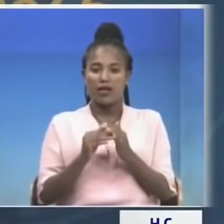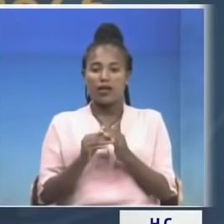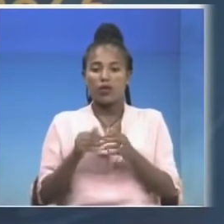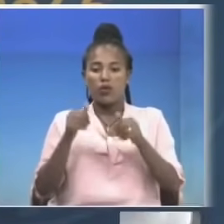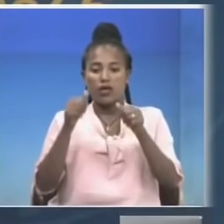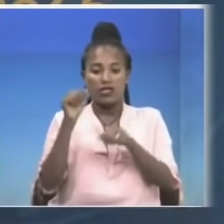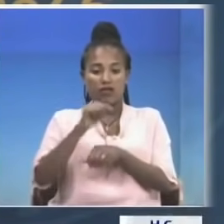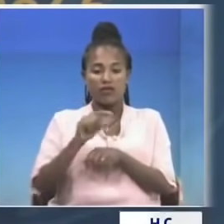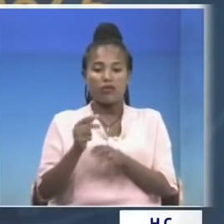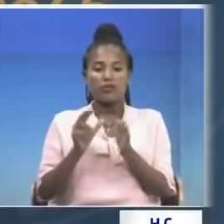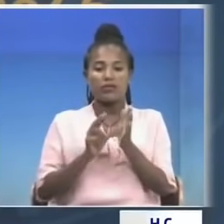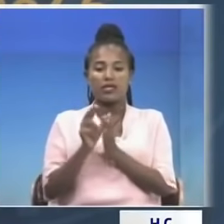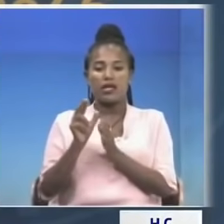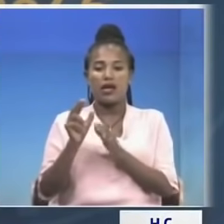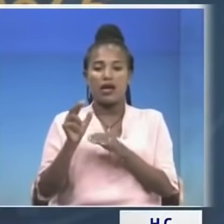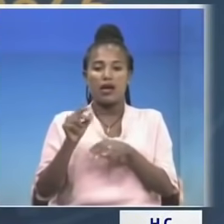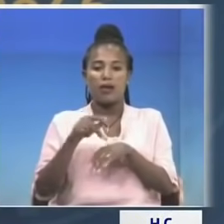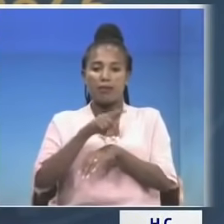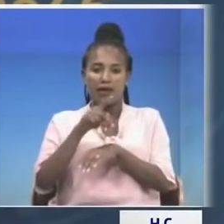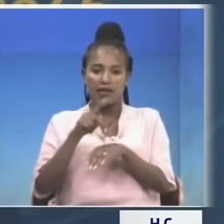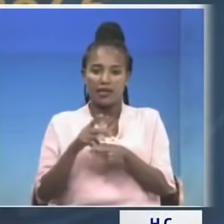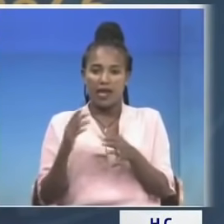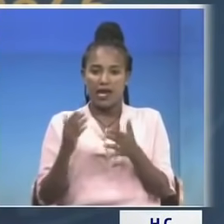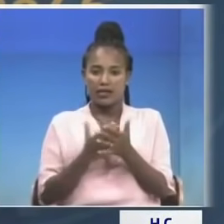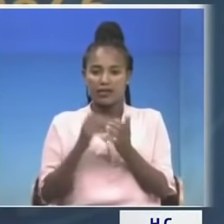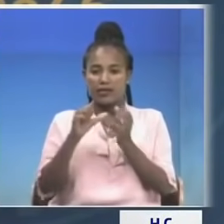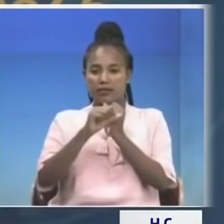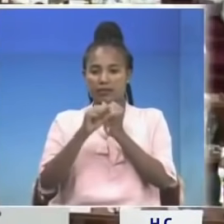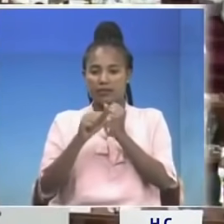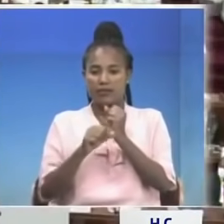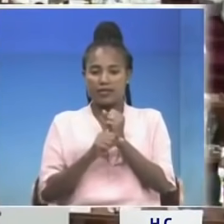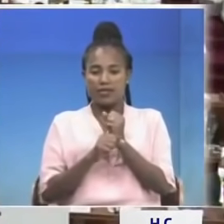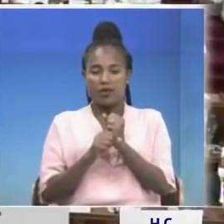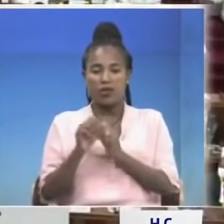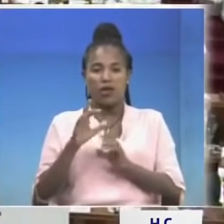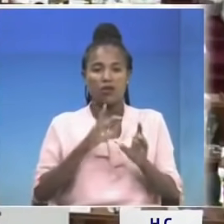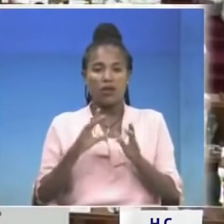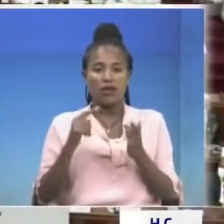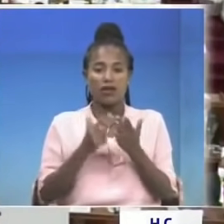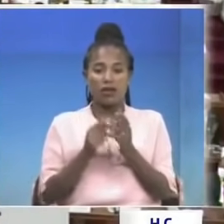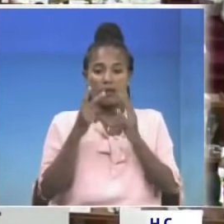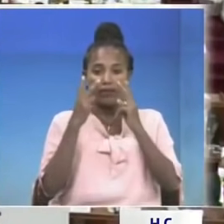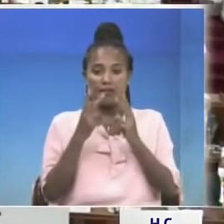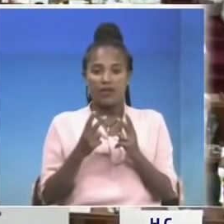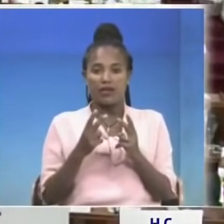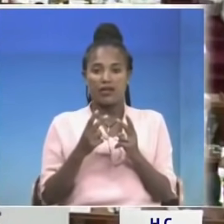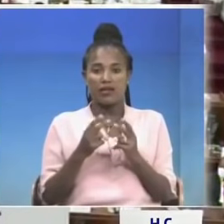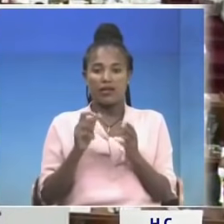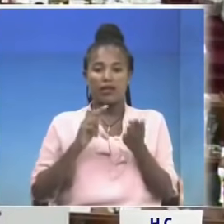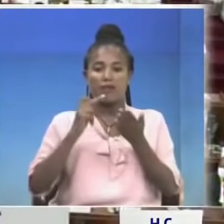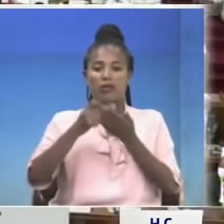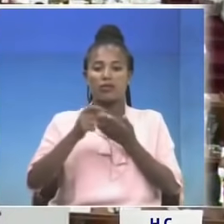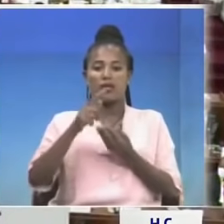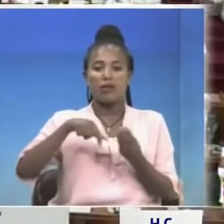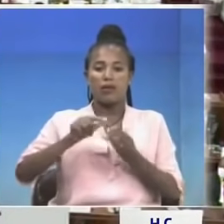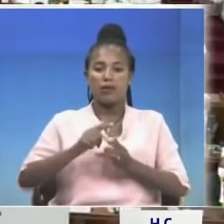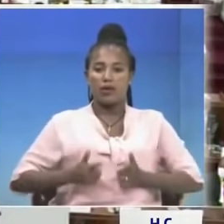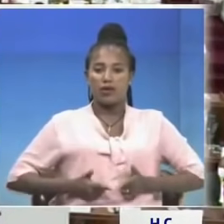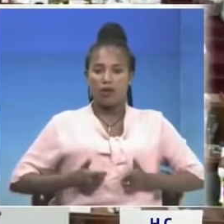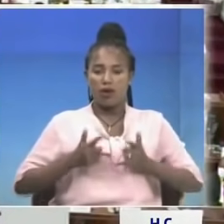የሆነው የብልጽግና ፓርቲ የአዲስ የመንግስት ምስረታውን አካሂዷል። ይህን በተመለከተም እንግዲህ የደብረ ማርቆስና አካባቢዋ